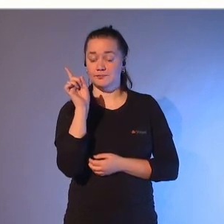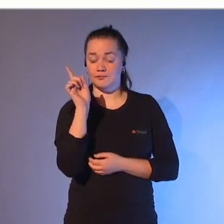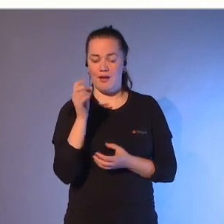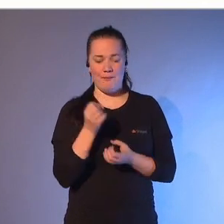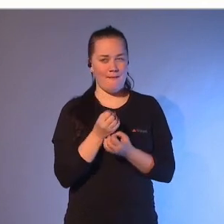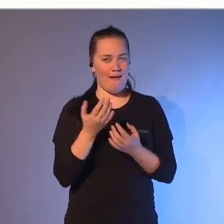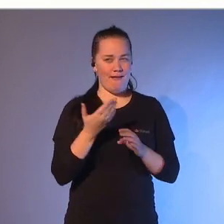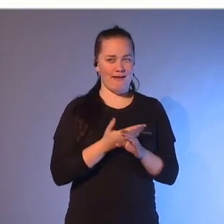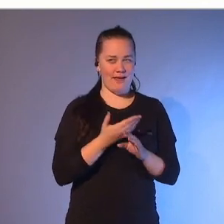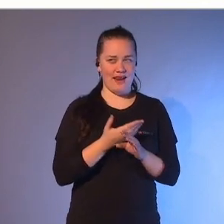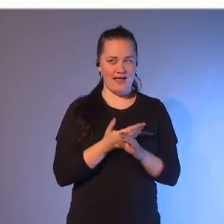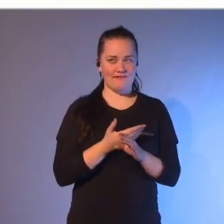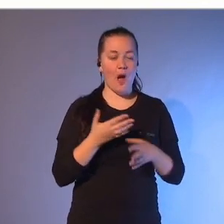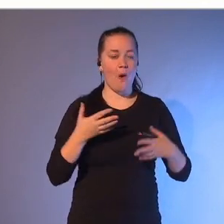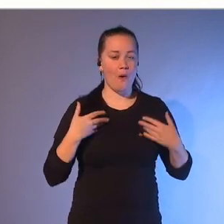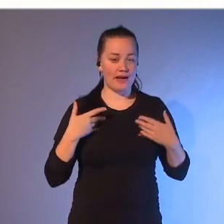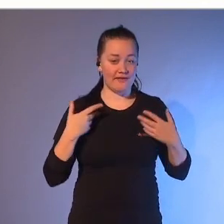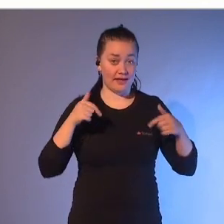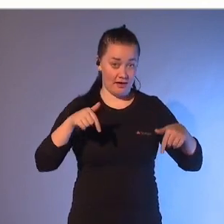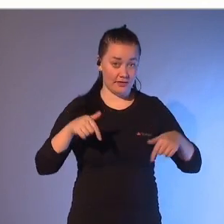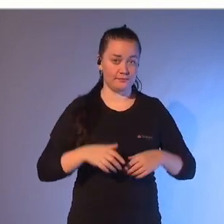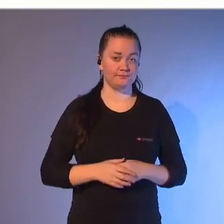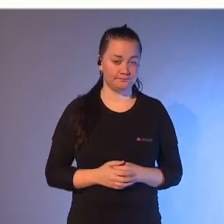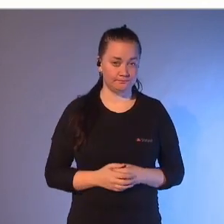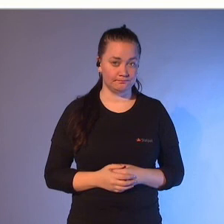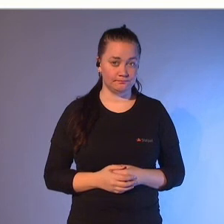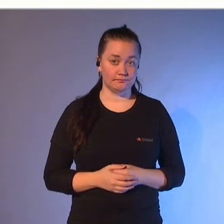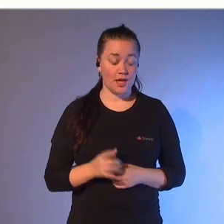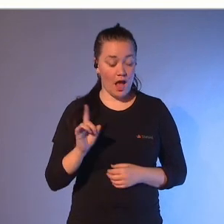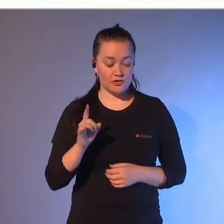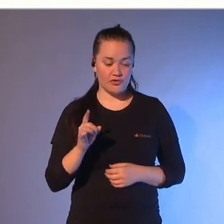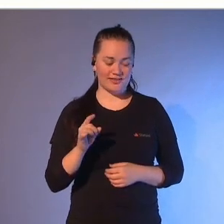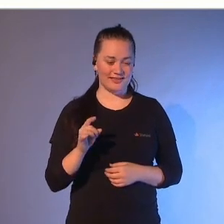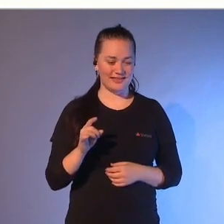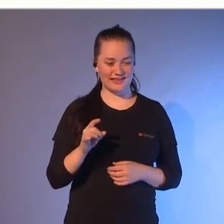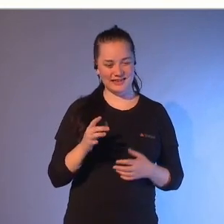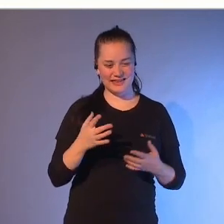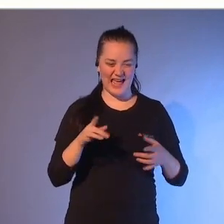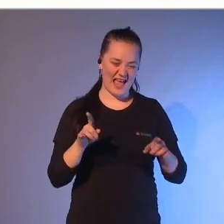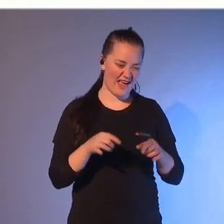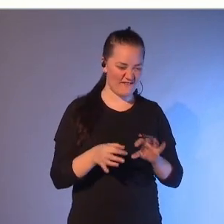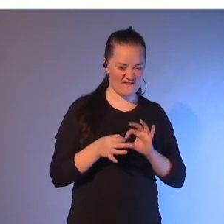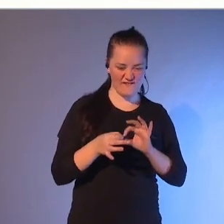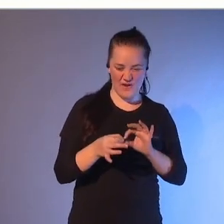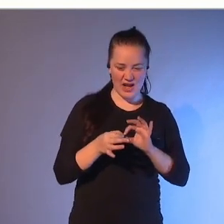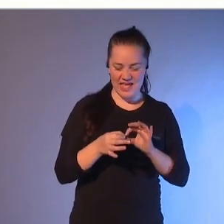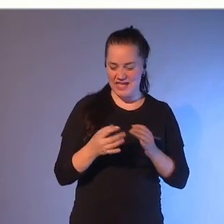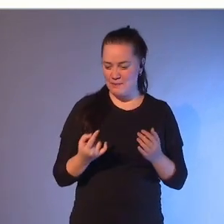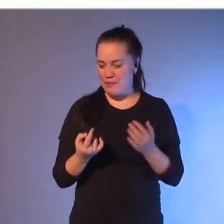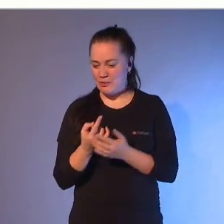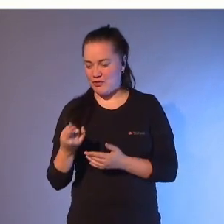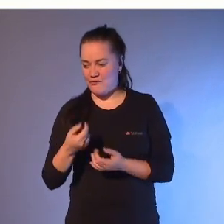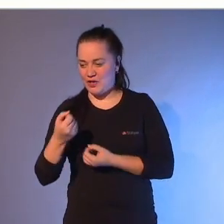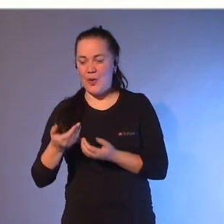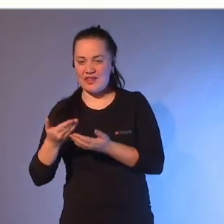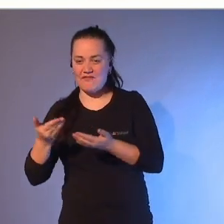veldig mange elever opplever i dag. At det er ikke liksom helt i tråd med muligheter og hva de ellers